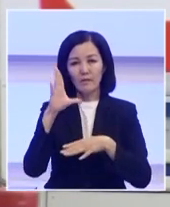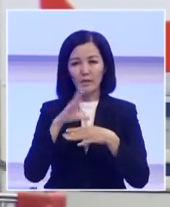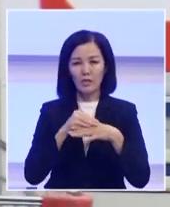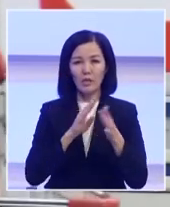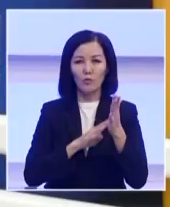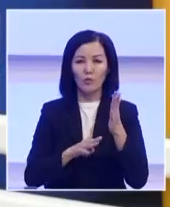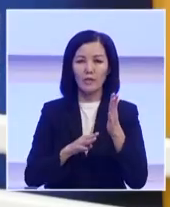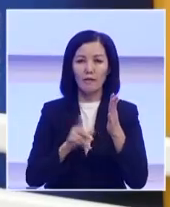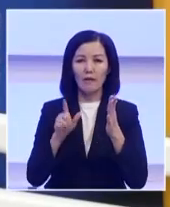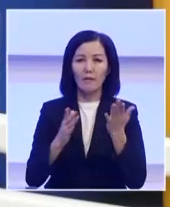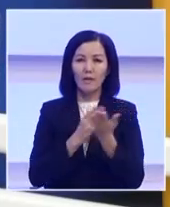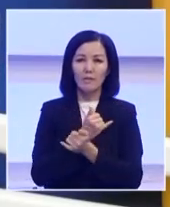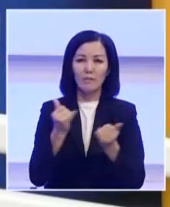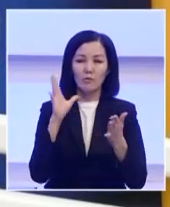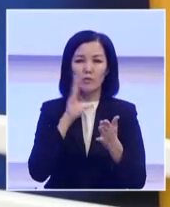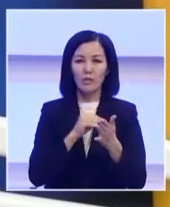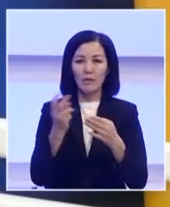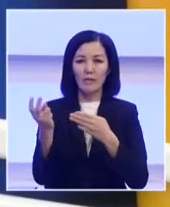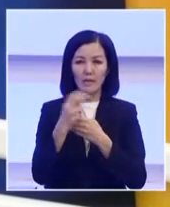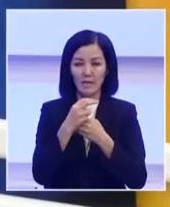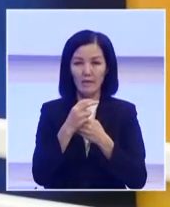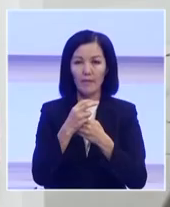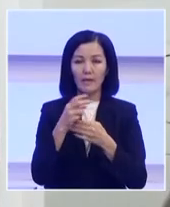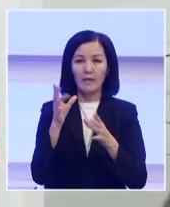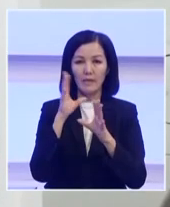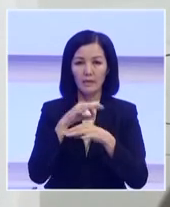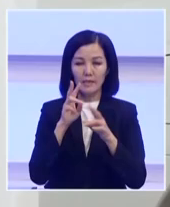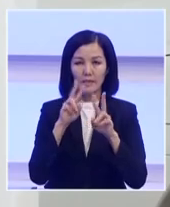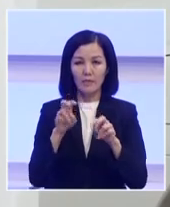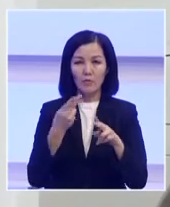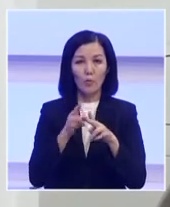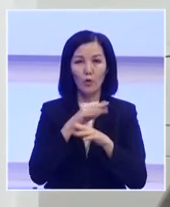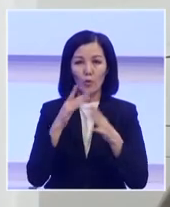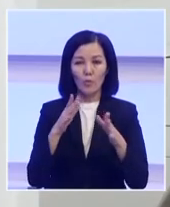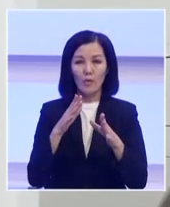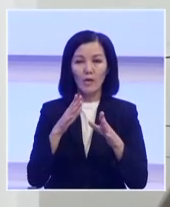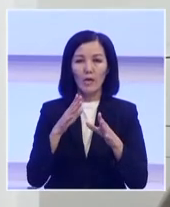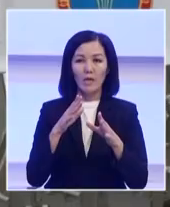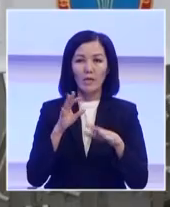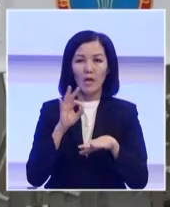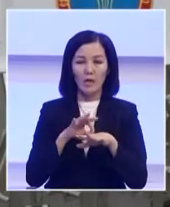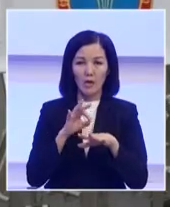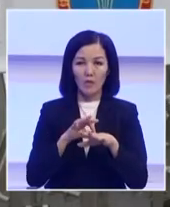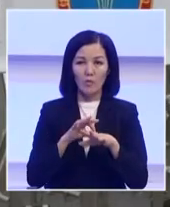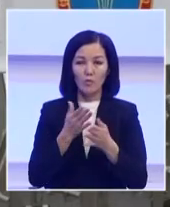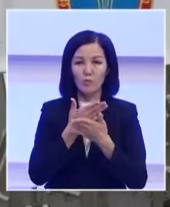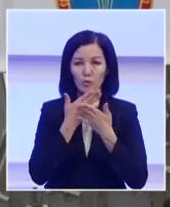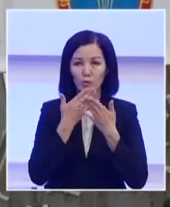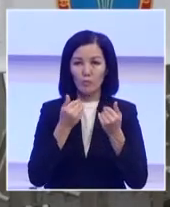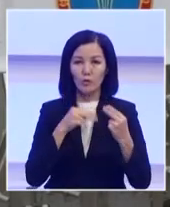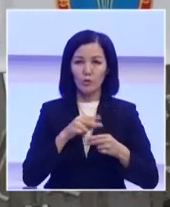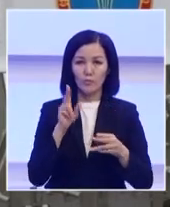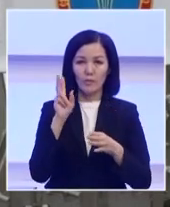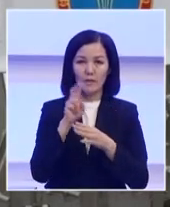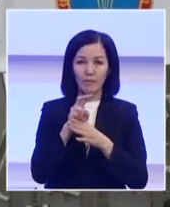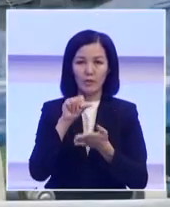90 адам ғана қабылдай алады, ал келіп анализ тапсырушылар өте көп, себебі анықтамасыз жұмысқа кіргізбейді. Нәтиже 6-7